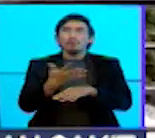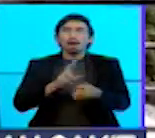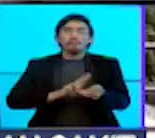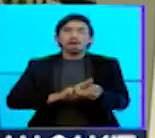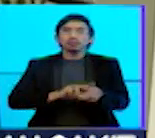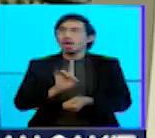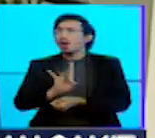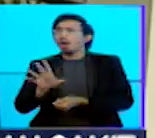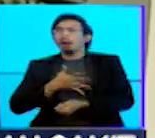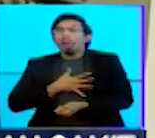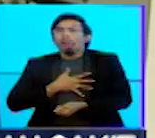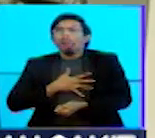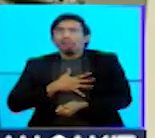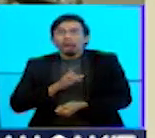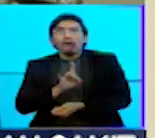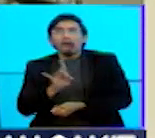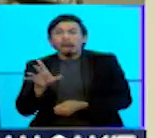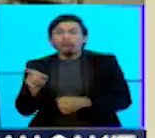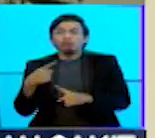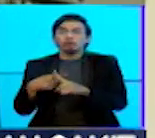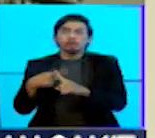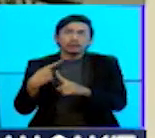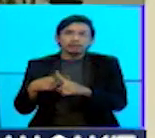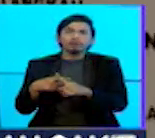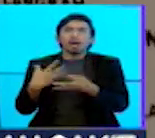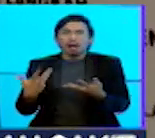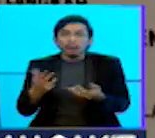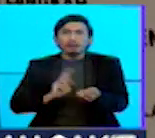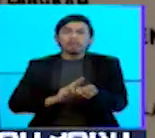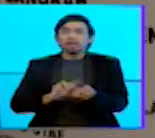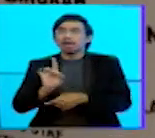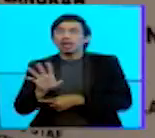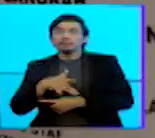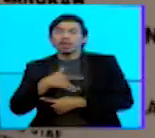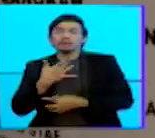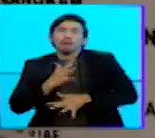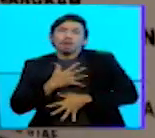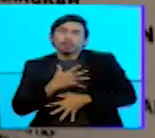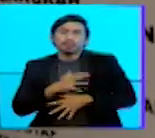terkonfirmasi positif COVID-19 dari hasil swab antigen. Lemahnya penjagaan oleh